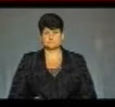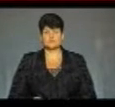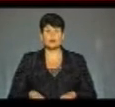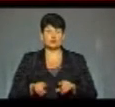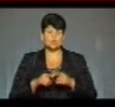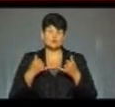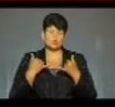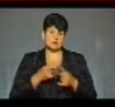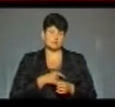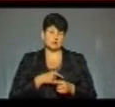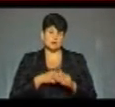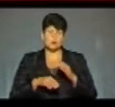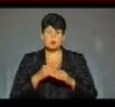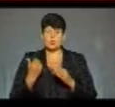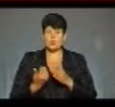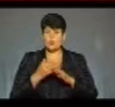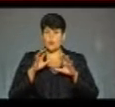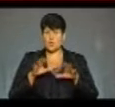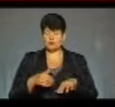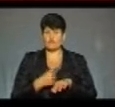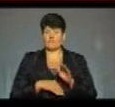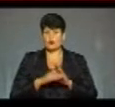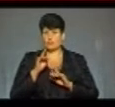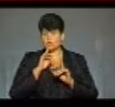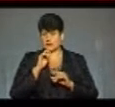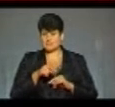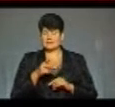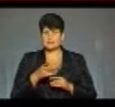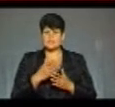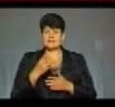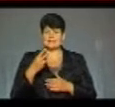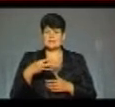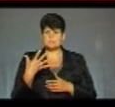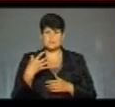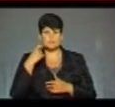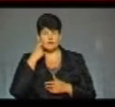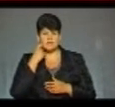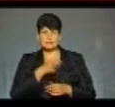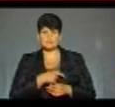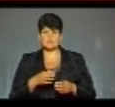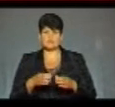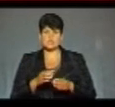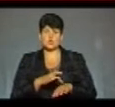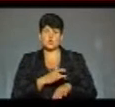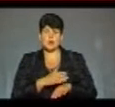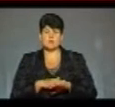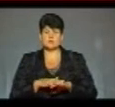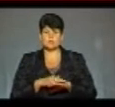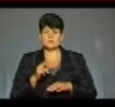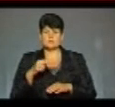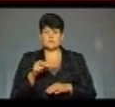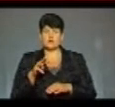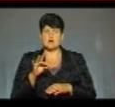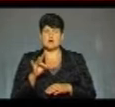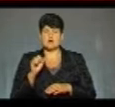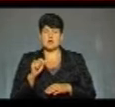Отже, сьогодні депутати обрали нового голову Верховної Ради України. Ним став 35-річний депутат фракції «Слуга народу» Дмитро